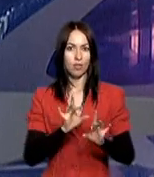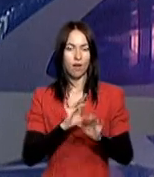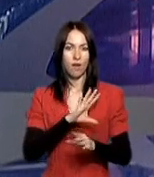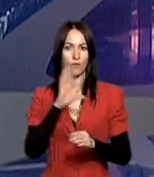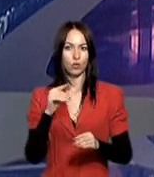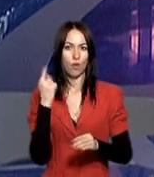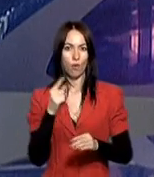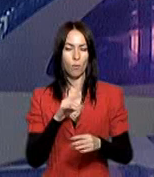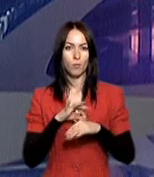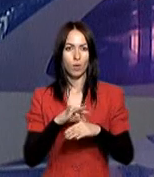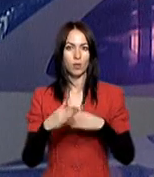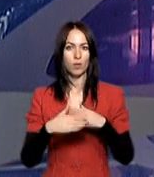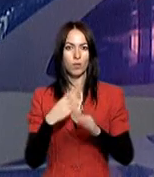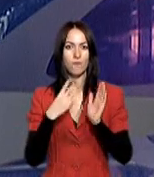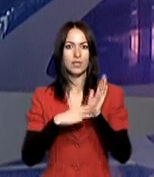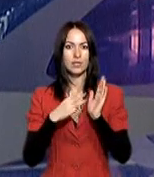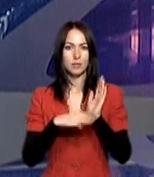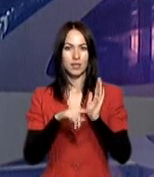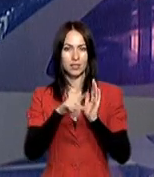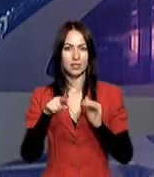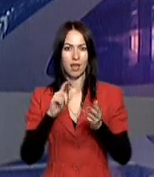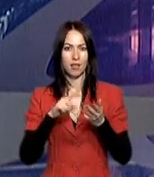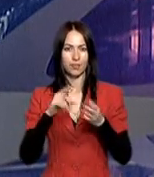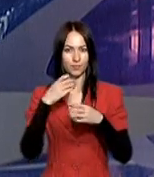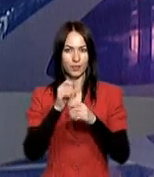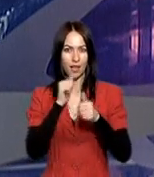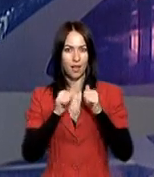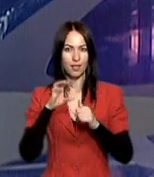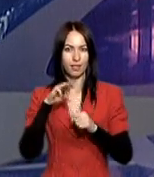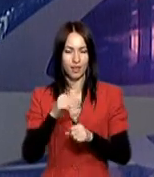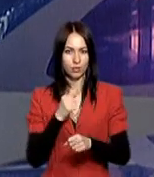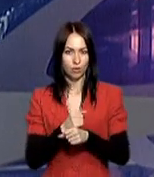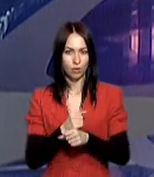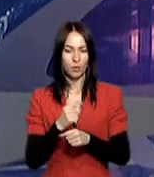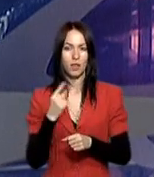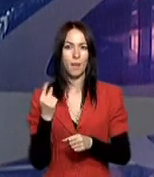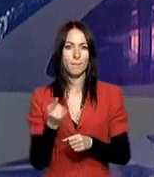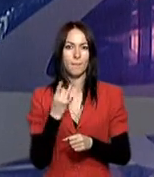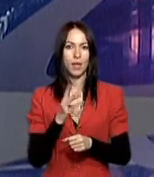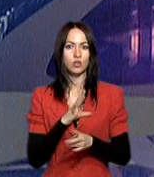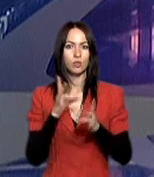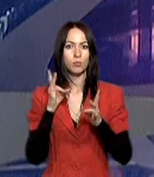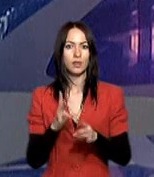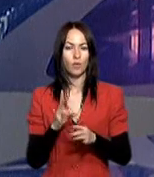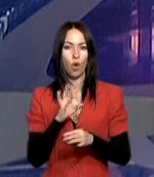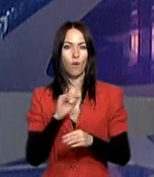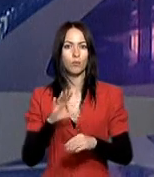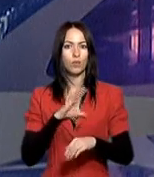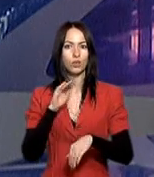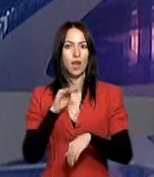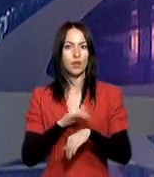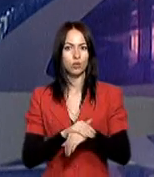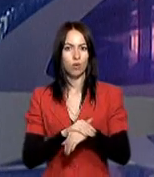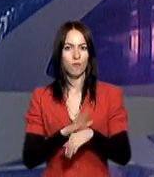провели понад 80 ПЛР-тестів на ковід-19. Нагадаємо, перший випадок захворювання на Харківщині офіційно було